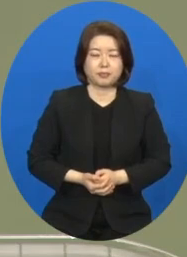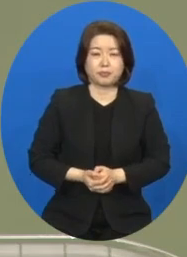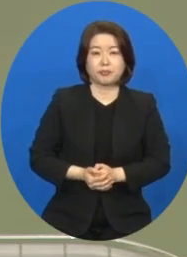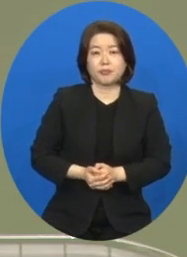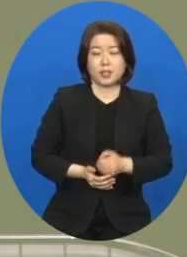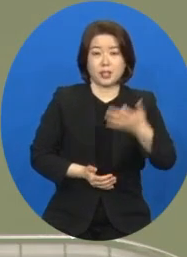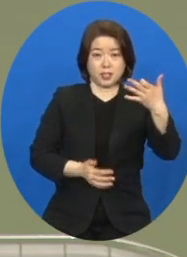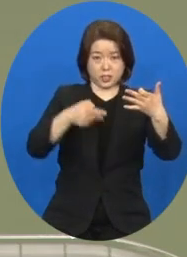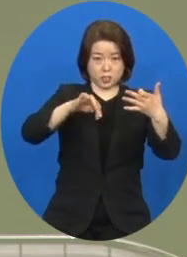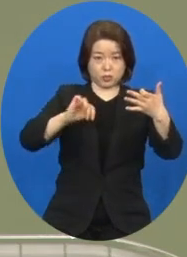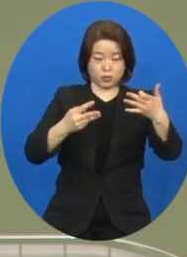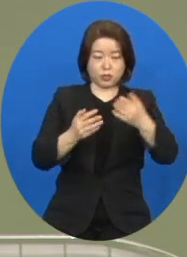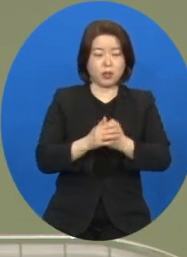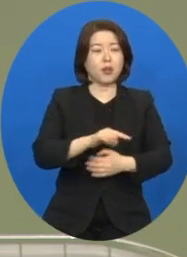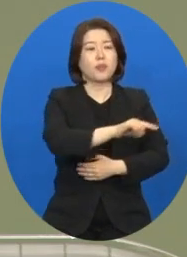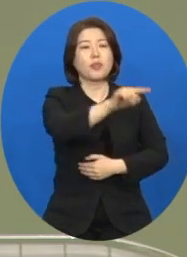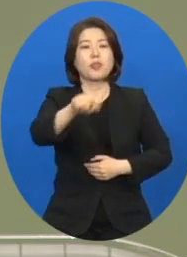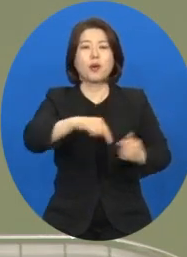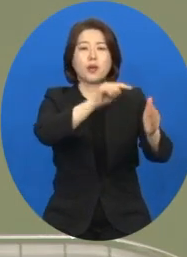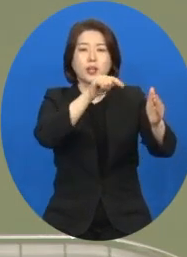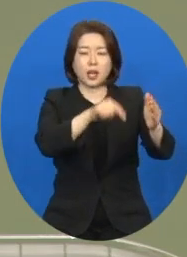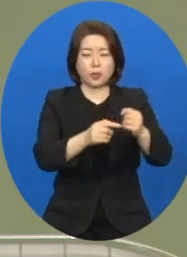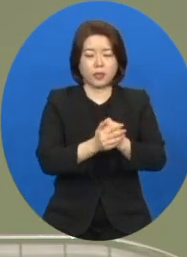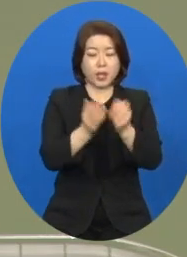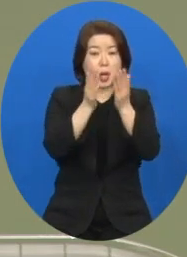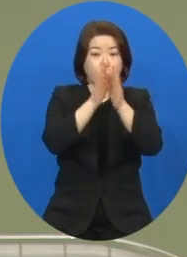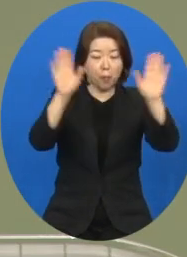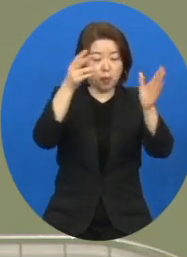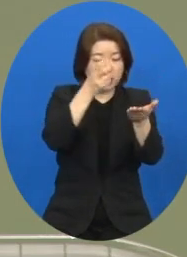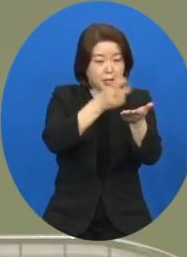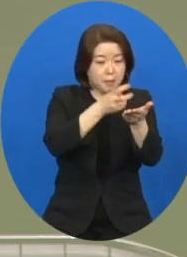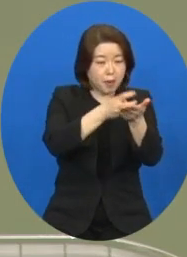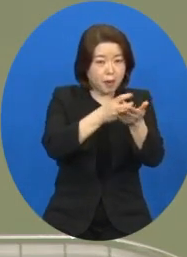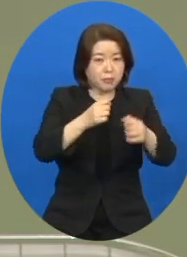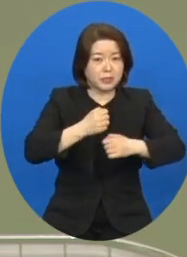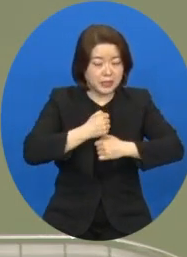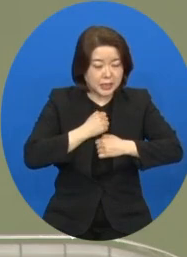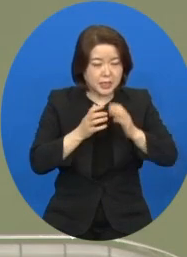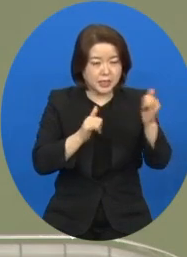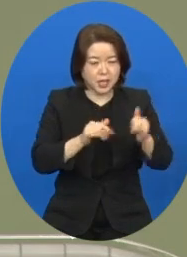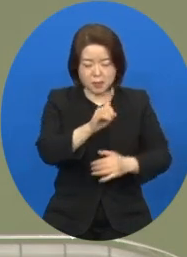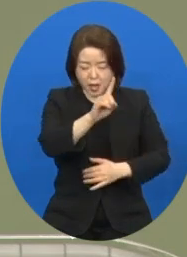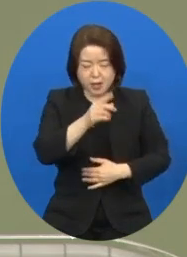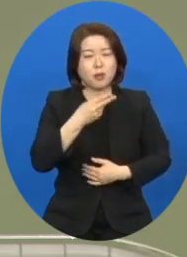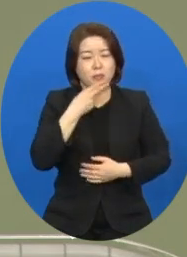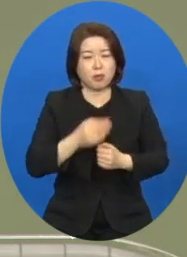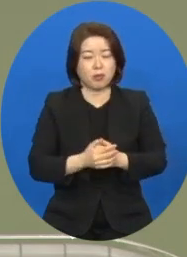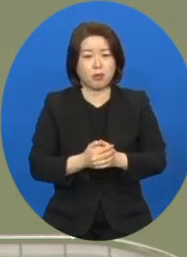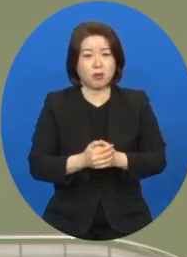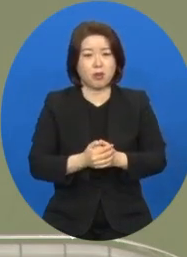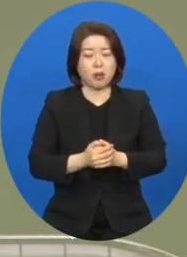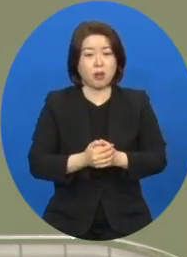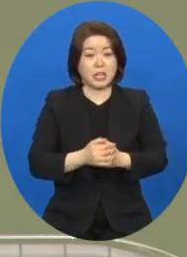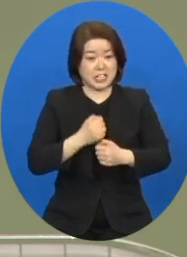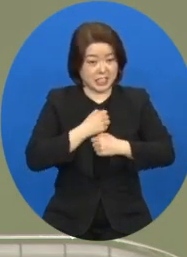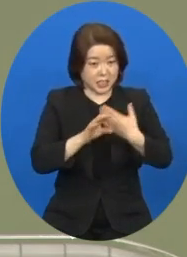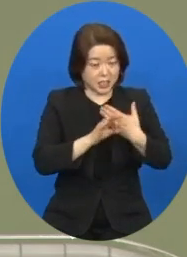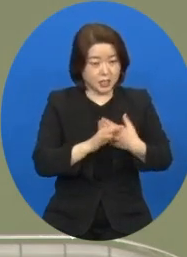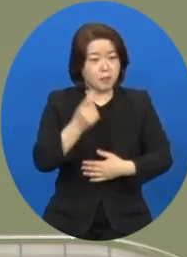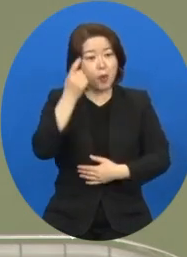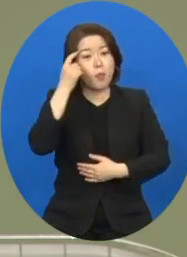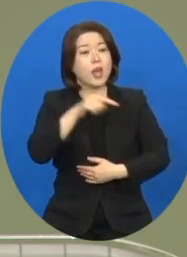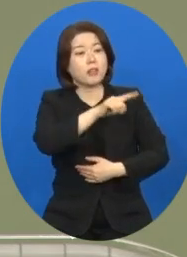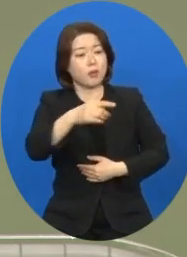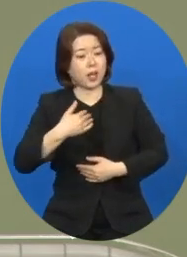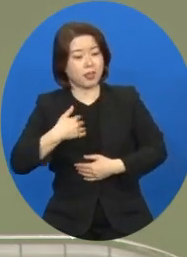19절에 너희 가운데 그 율법을 지키는 사람은 한 사람도 없다. 어찌하여 너희가 나를 죽이려고